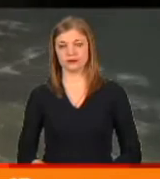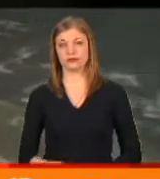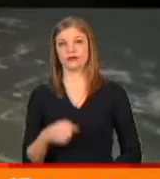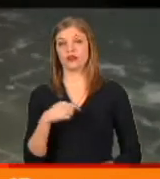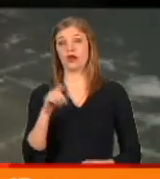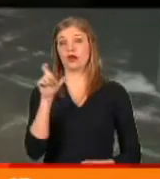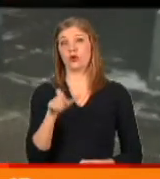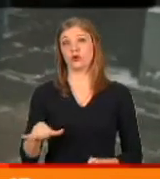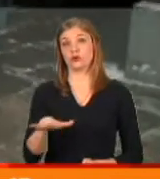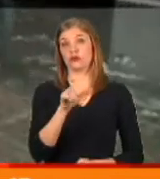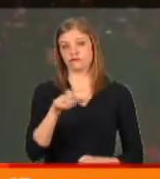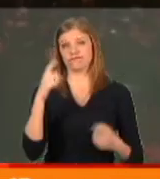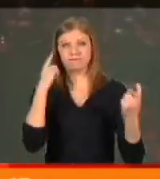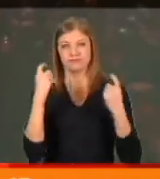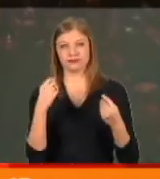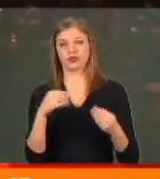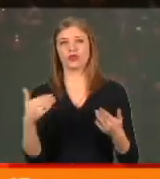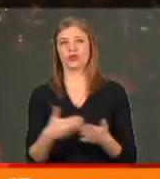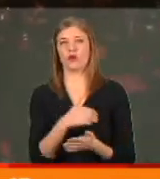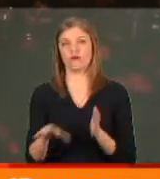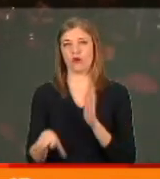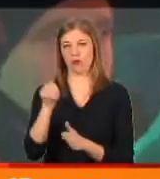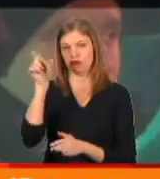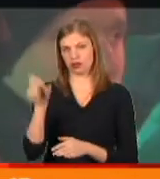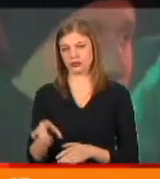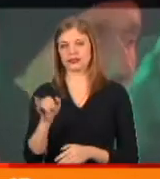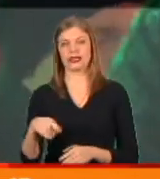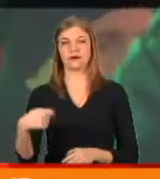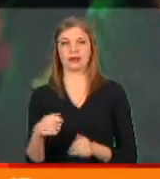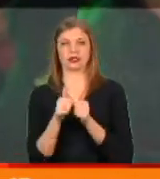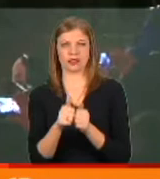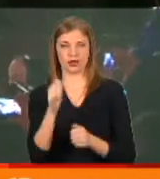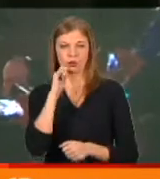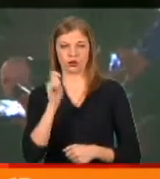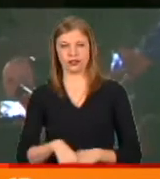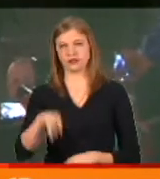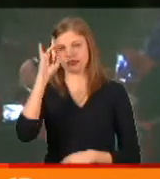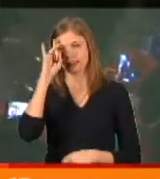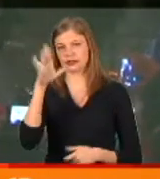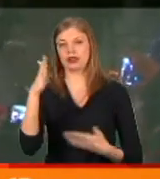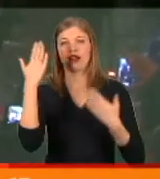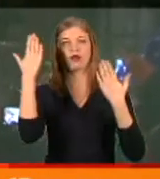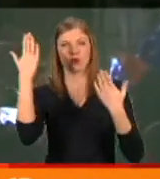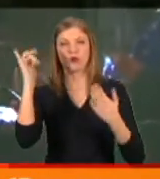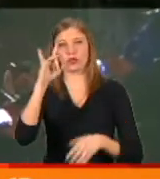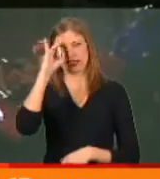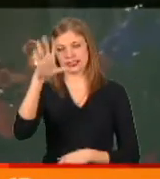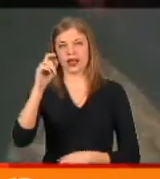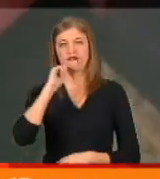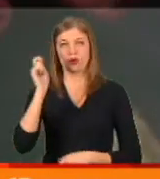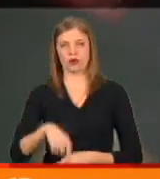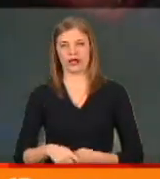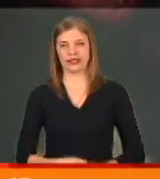Благовість людям на площі несуть уже новообраний владика Епіфаній та президент України. Слава Богу і слава Україні!